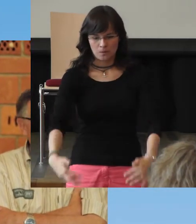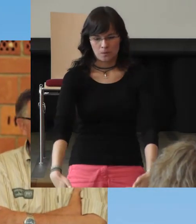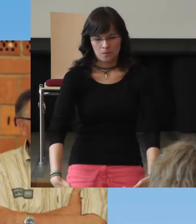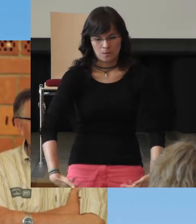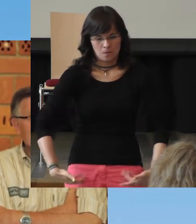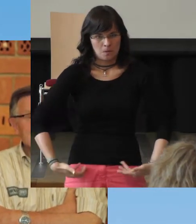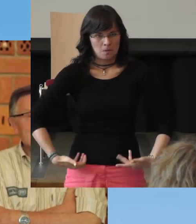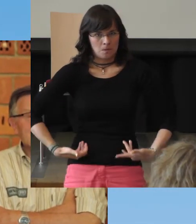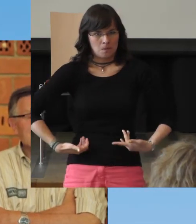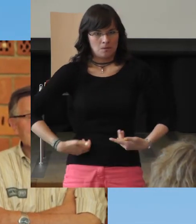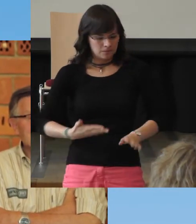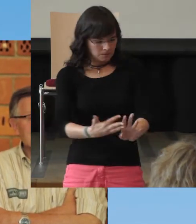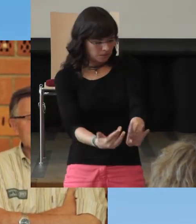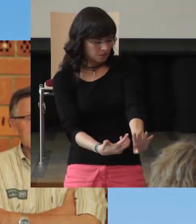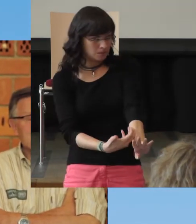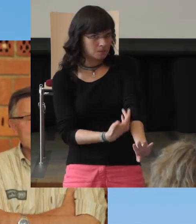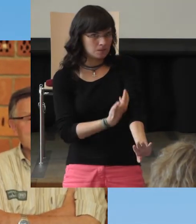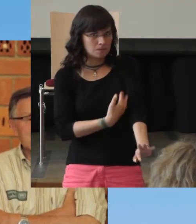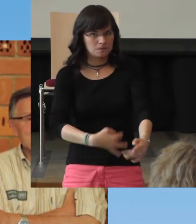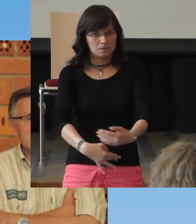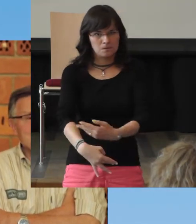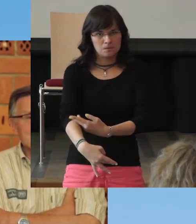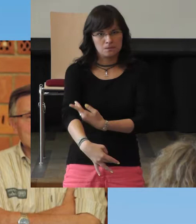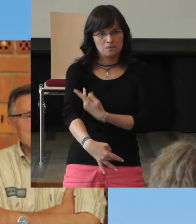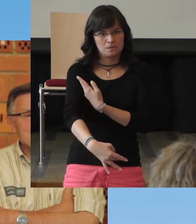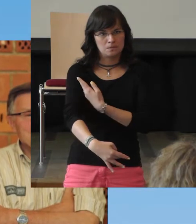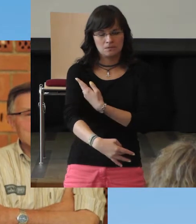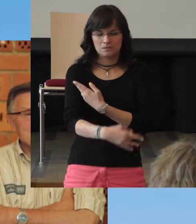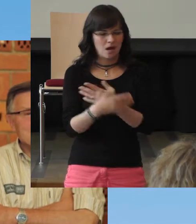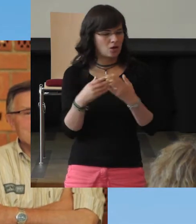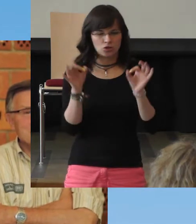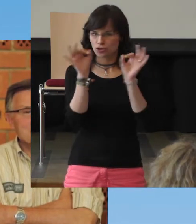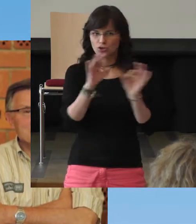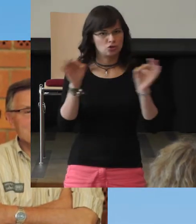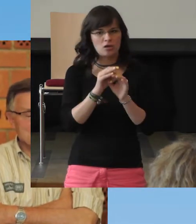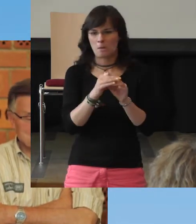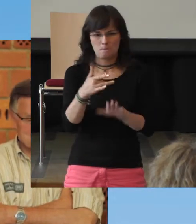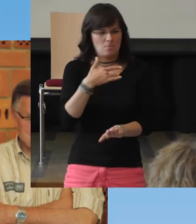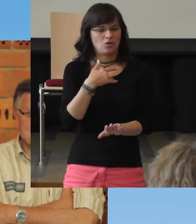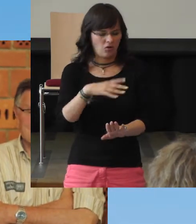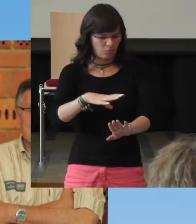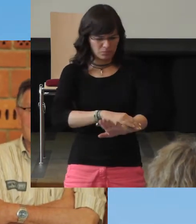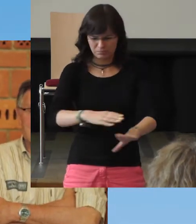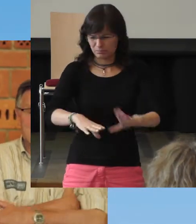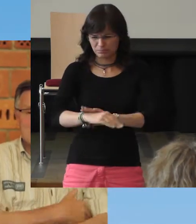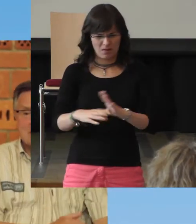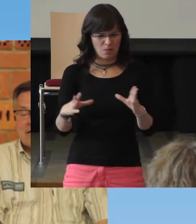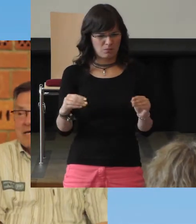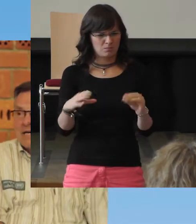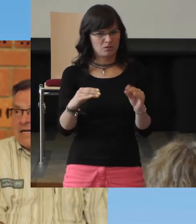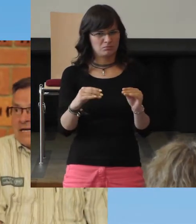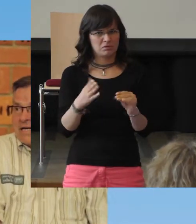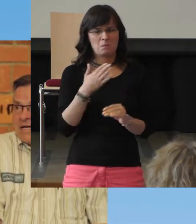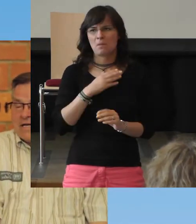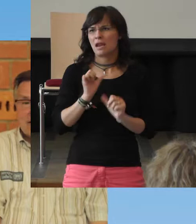Händen eine relativ starke Polyneuropathie ich habe mein ganzes Leben lang viel Sport